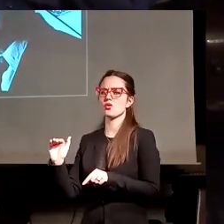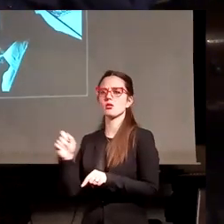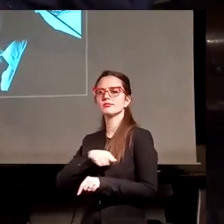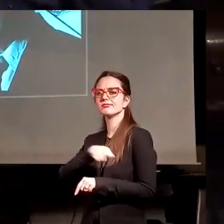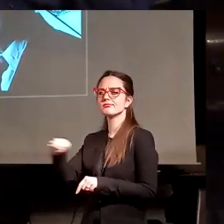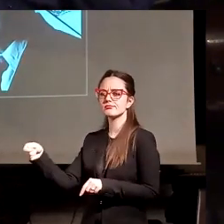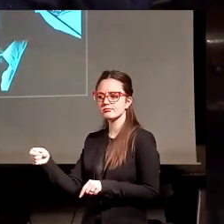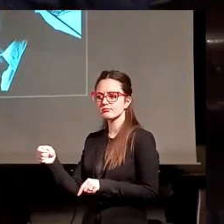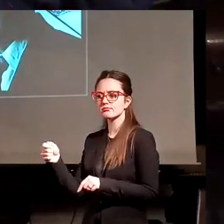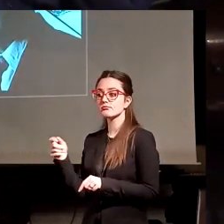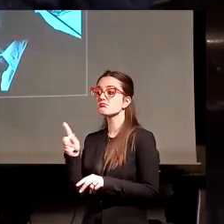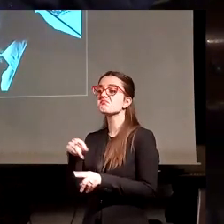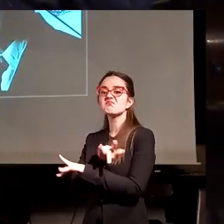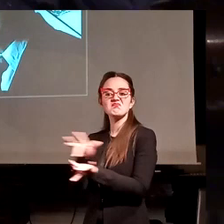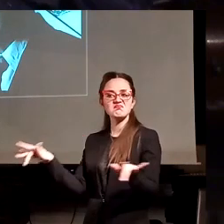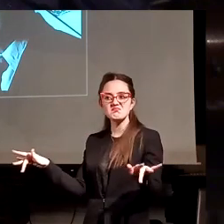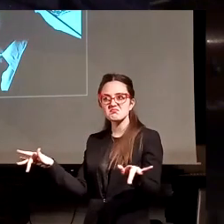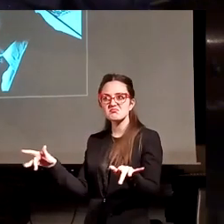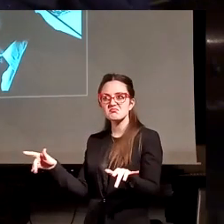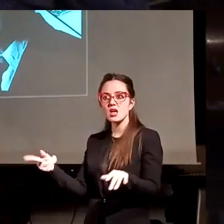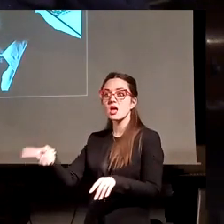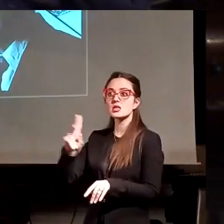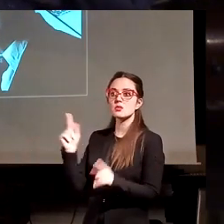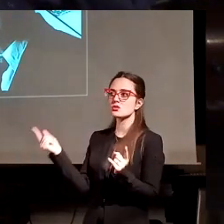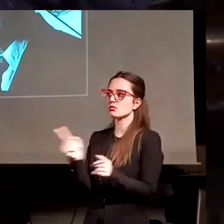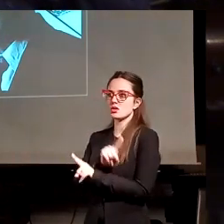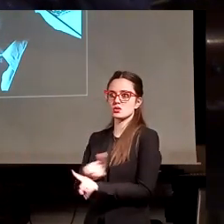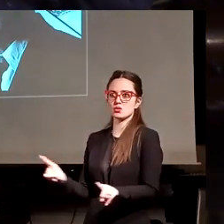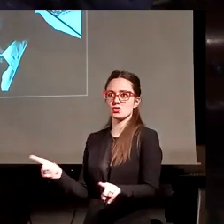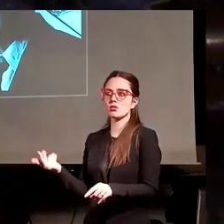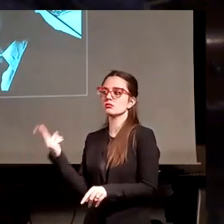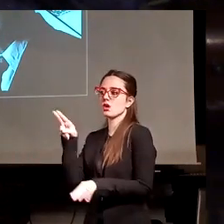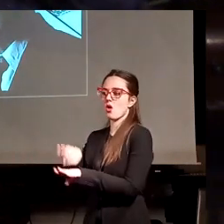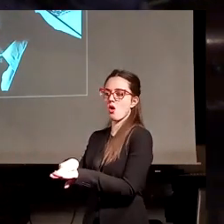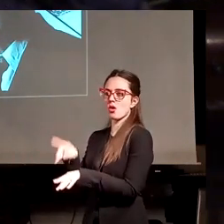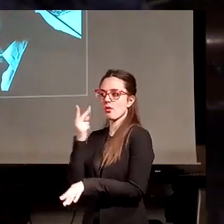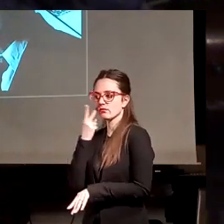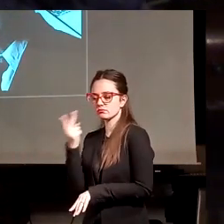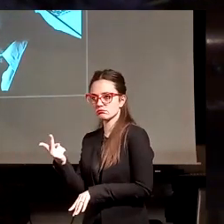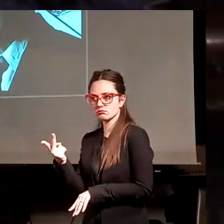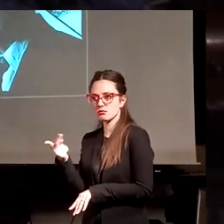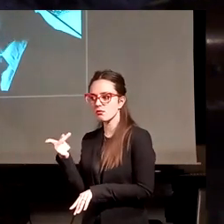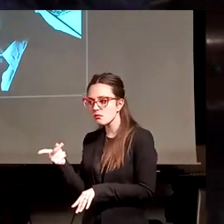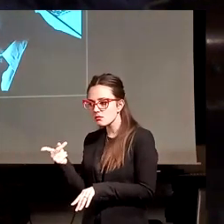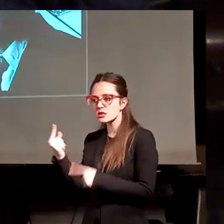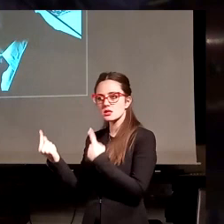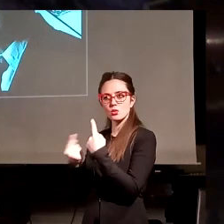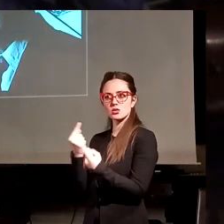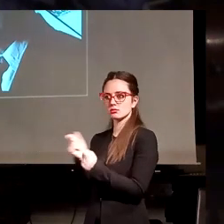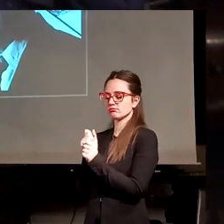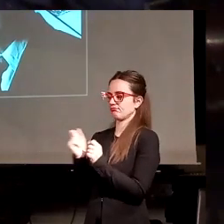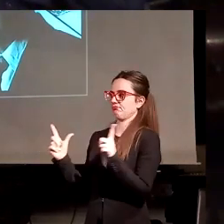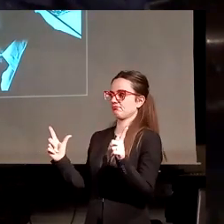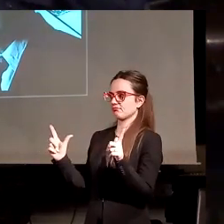ha aperto la porta e salutato e sulla risposta tra ricordo e mi sono appassionato talmente tanto ciò arrivato